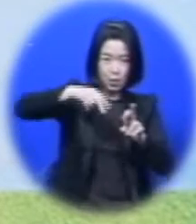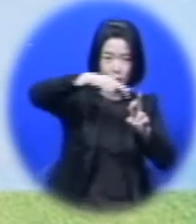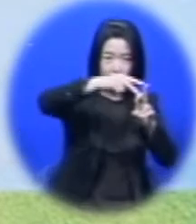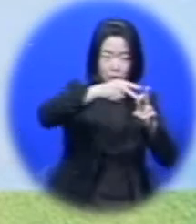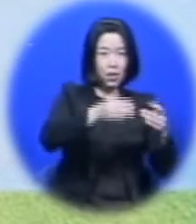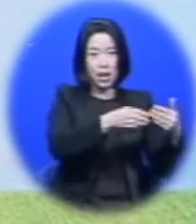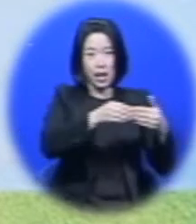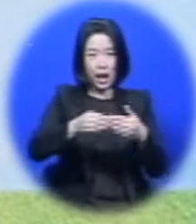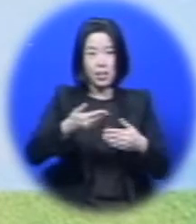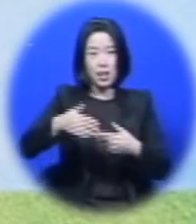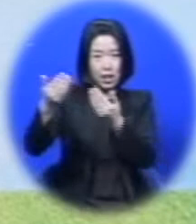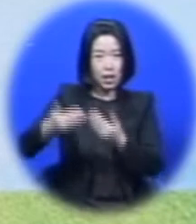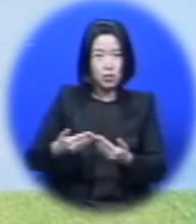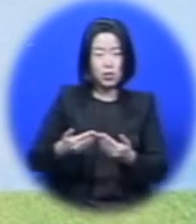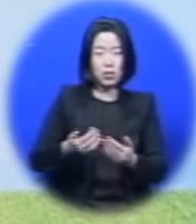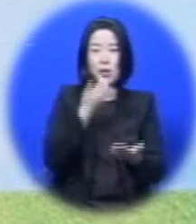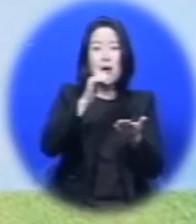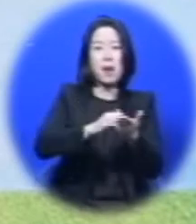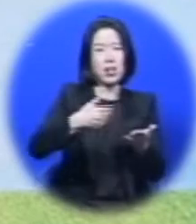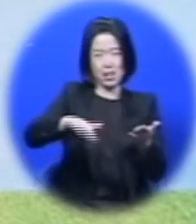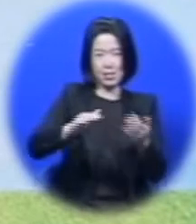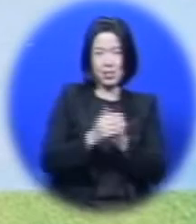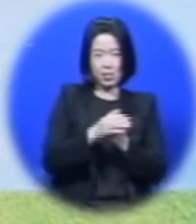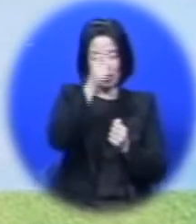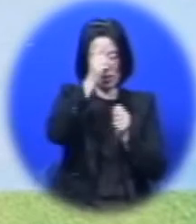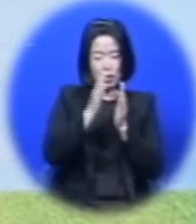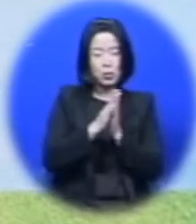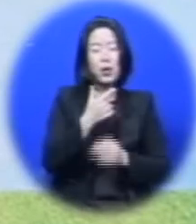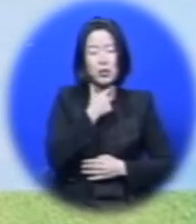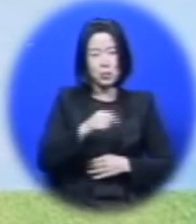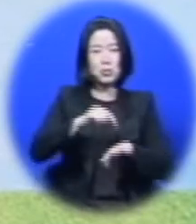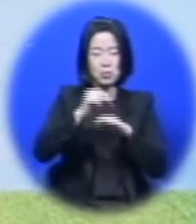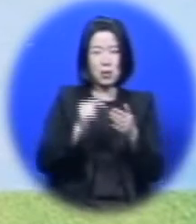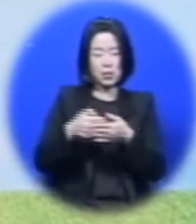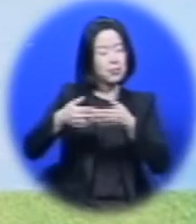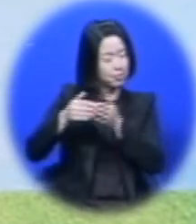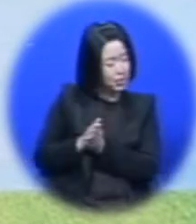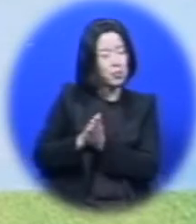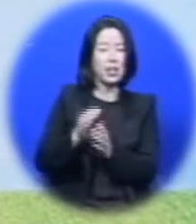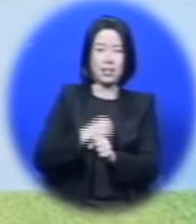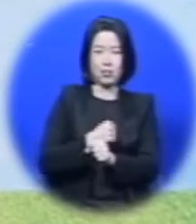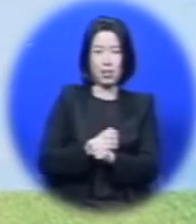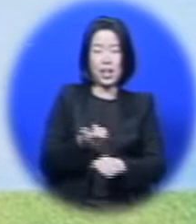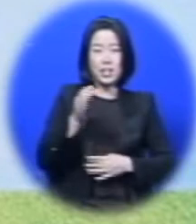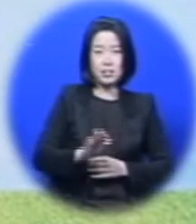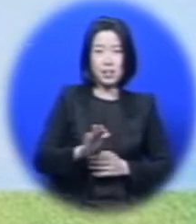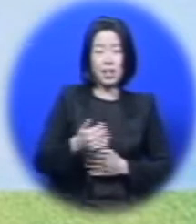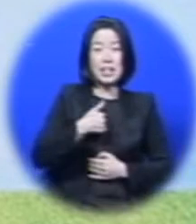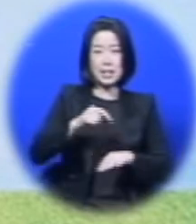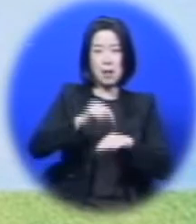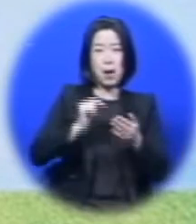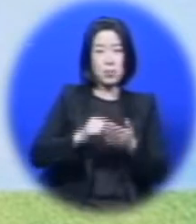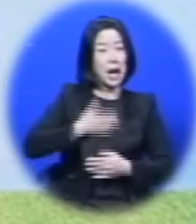안내를 해주셔서 바위에 갔어요. 기도를 하고 싶은 마음을 접어야 했죠. 그런데 제